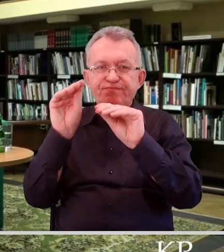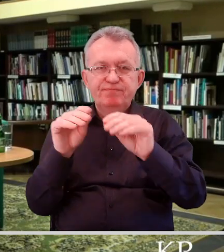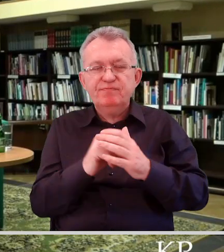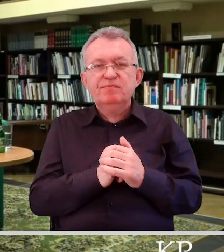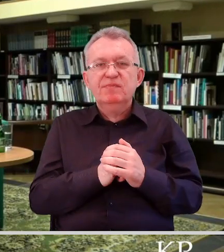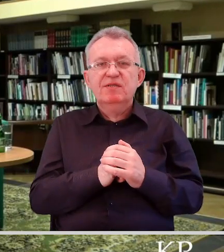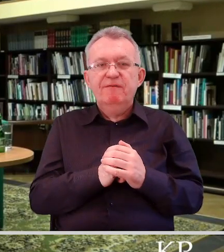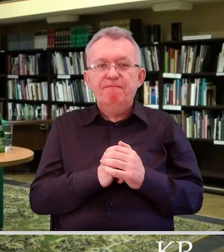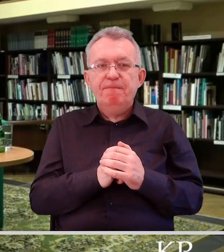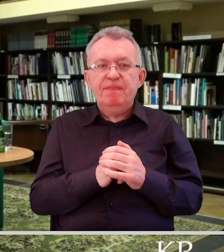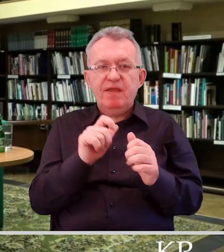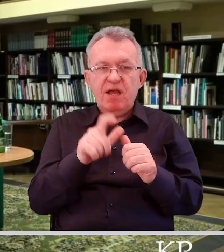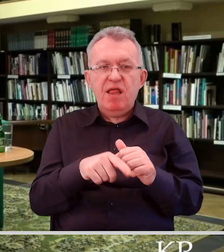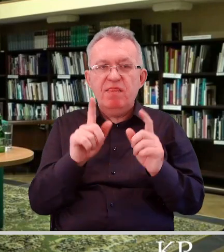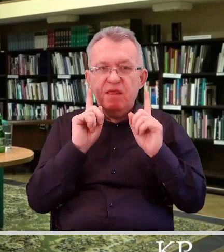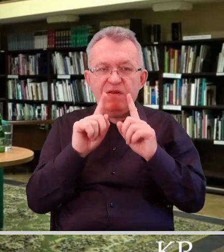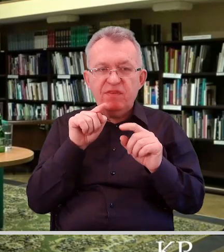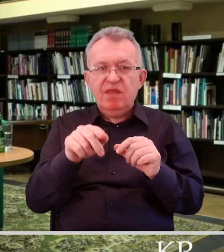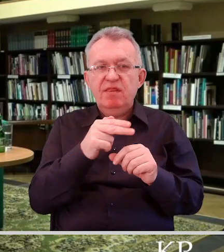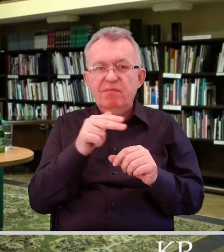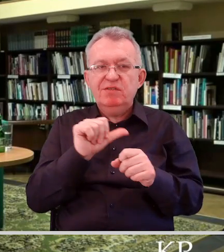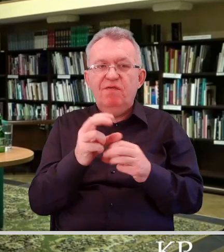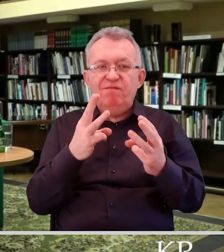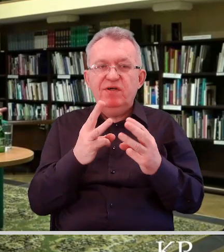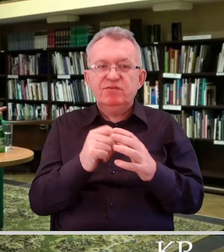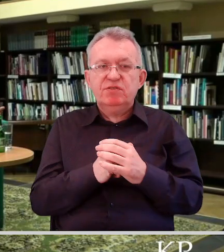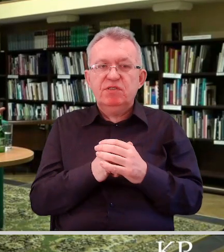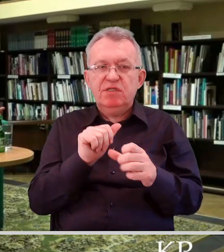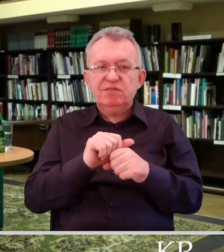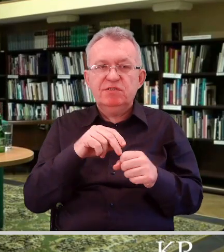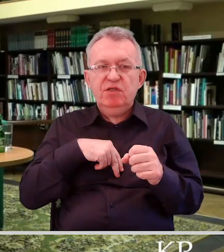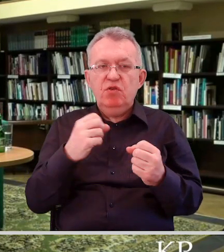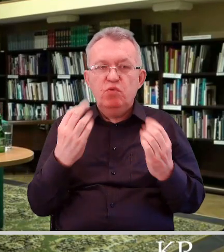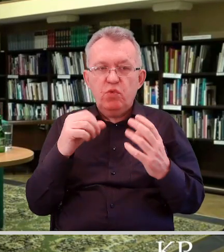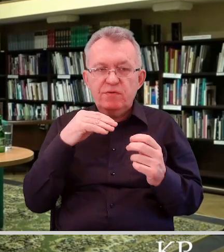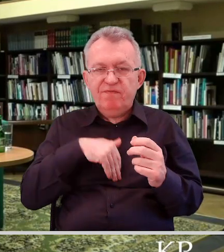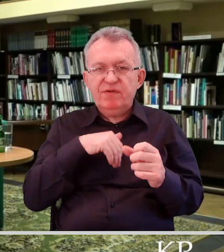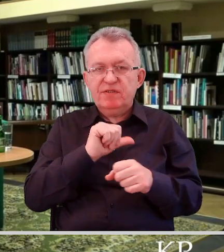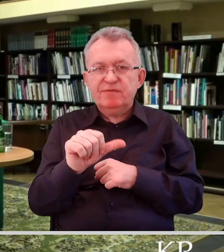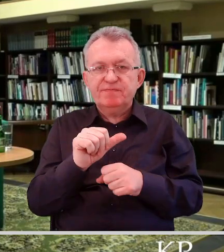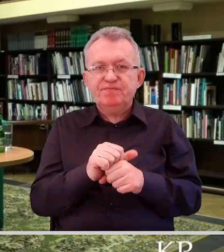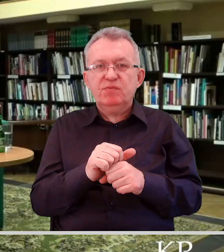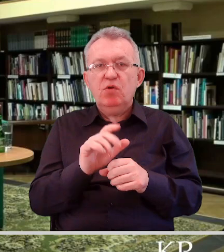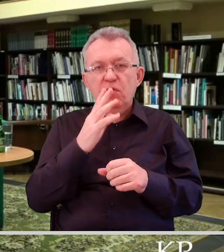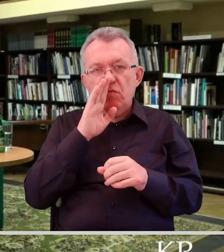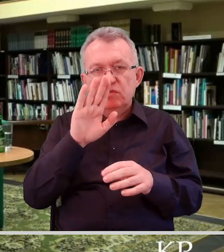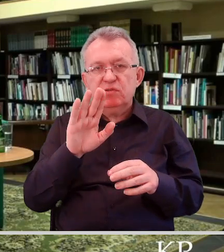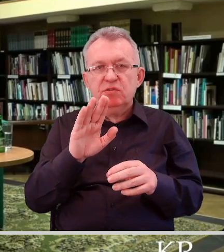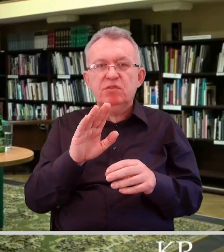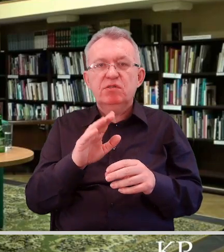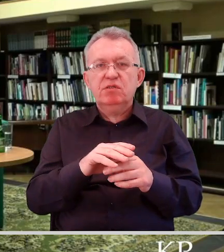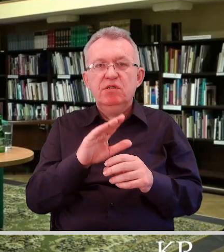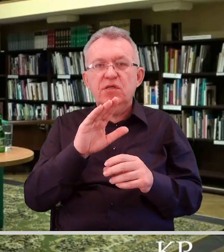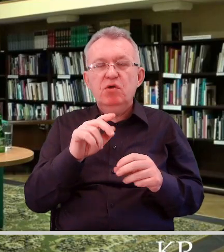bohaterki. Ale tak naprawdę to te tematy są istotne, czyli tu się pojawia duchowość, czyli opisuje tutaj ruch